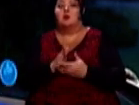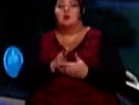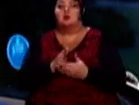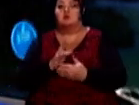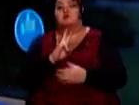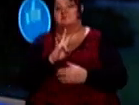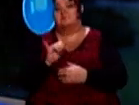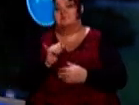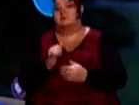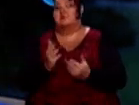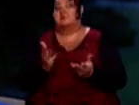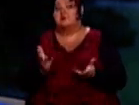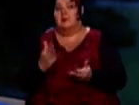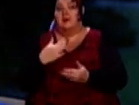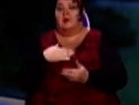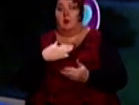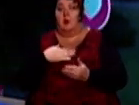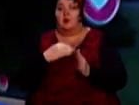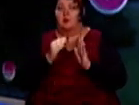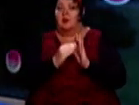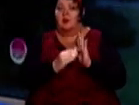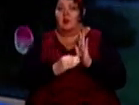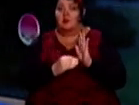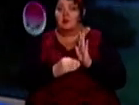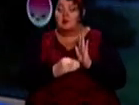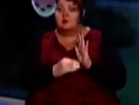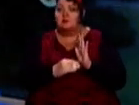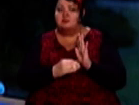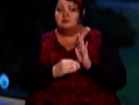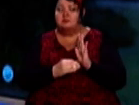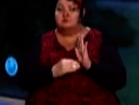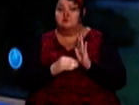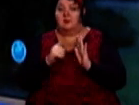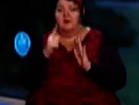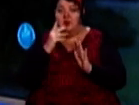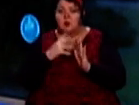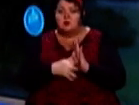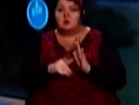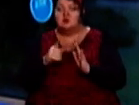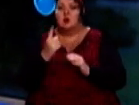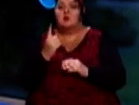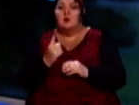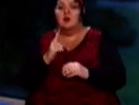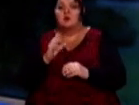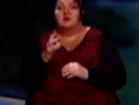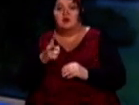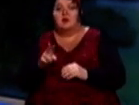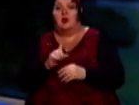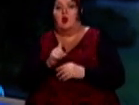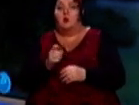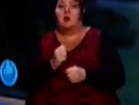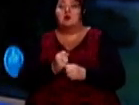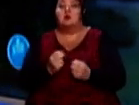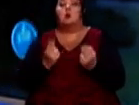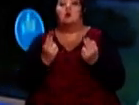Ні. За моїми даними, ну, ви розумієте, що то, що з 1 квітня норми діють, це